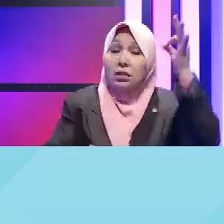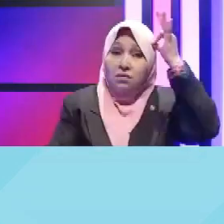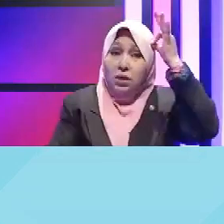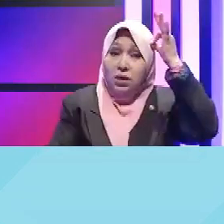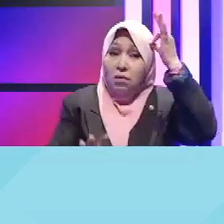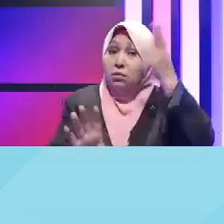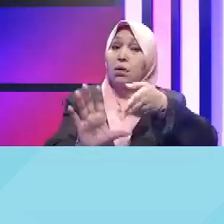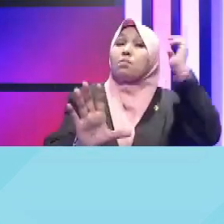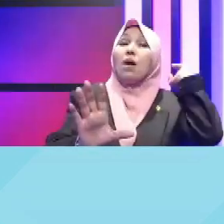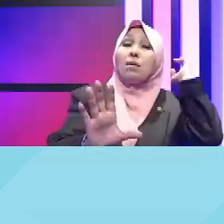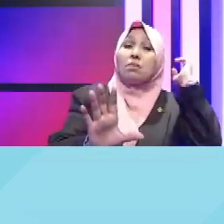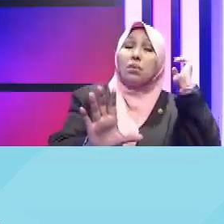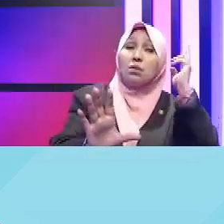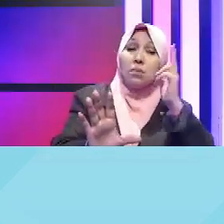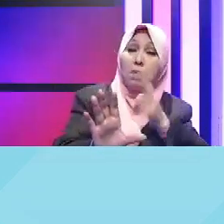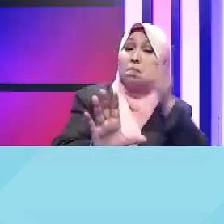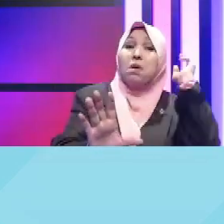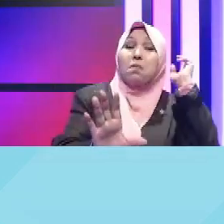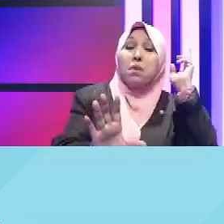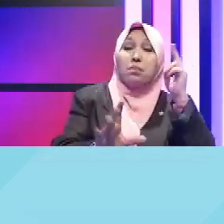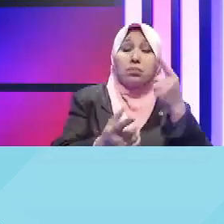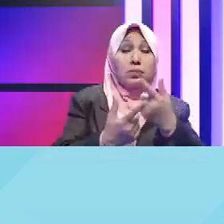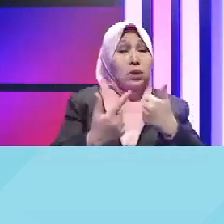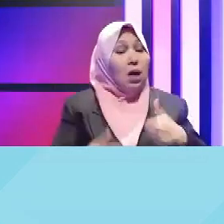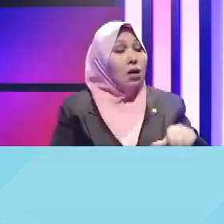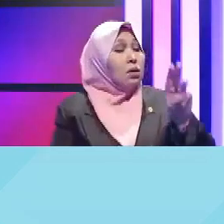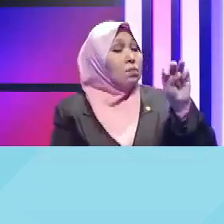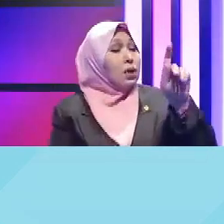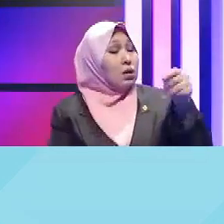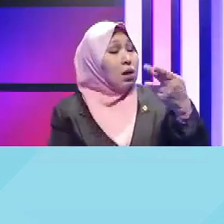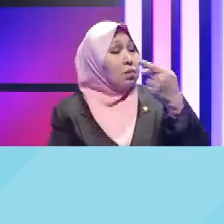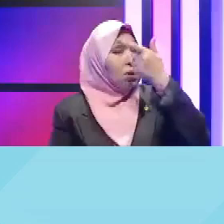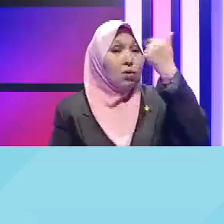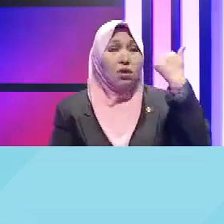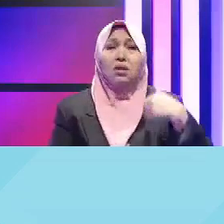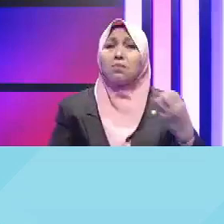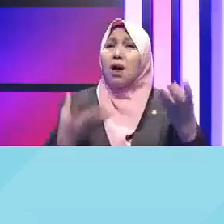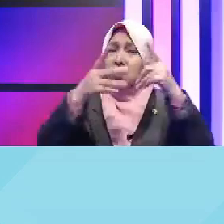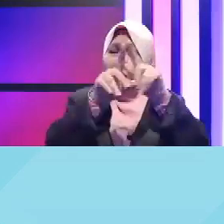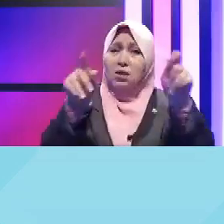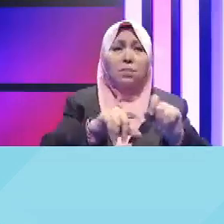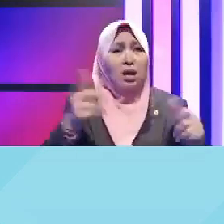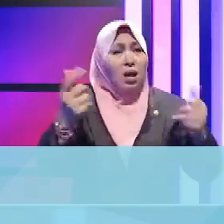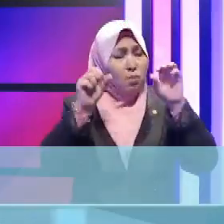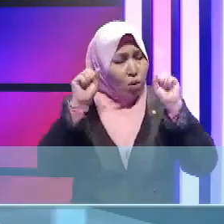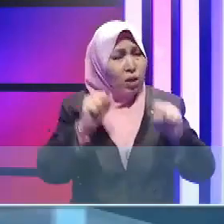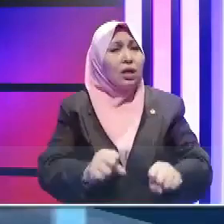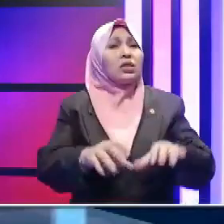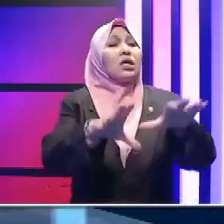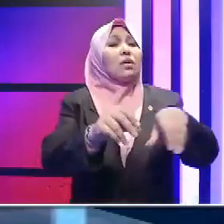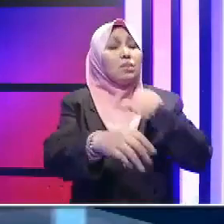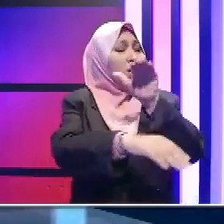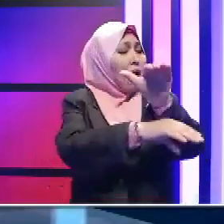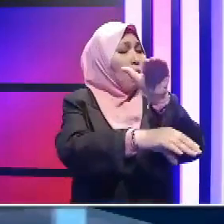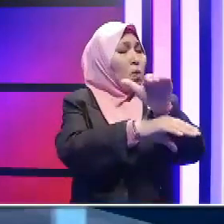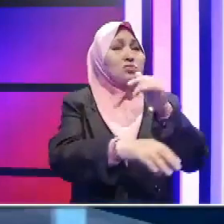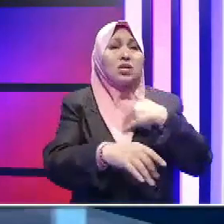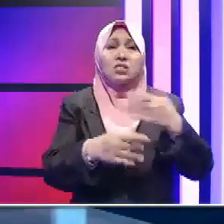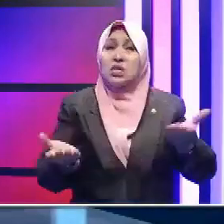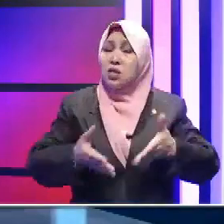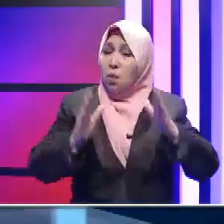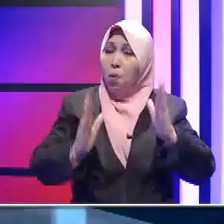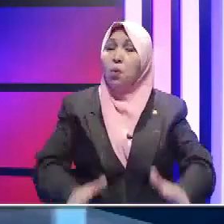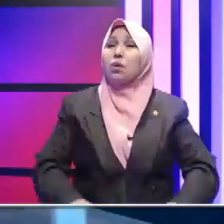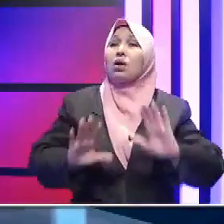check-out jangan terfikir untuk keluar pada Mekkah atau nama Allah ada banyak tempat lain lagi boleh terima saya punya dakwah nih kalau kasih